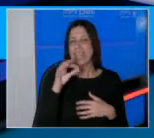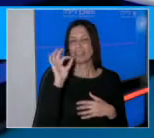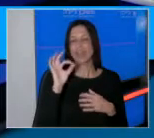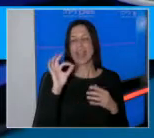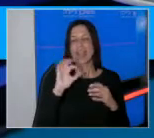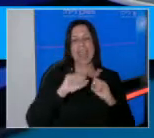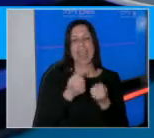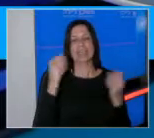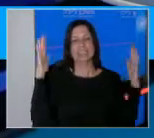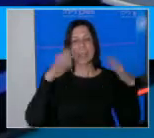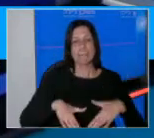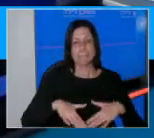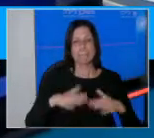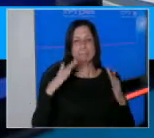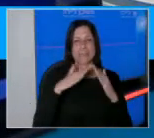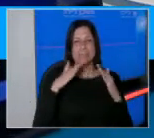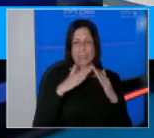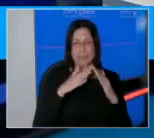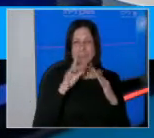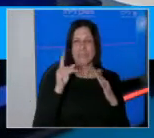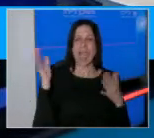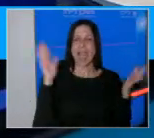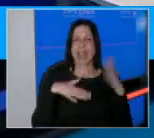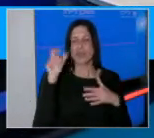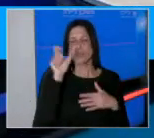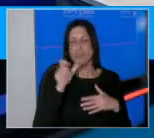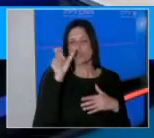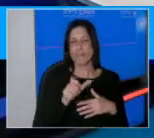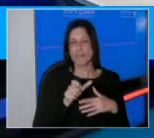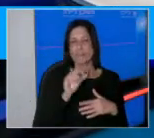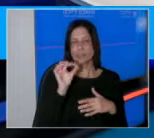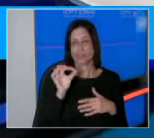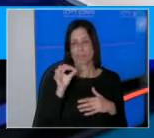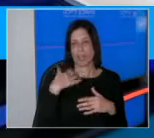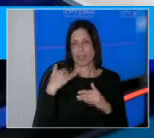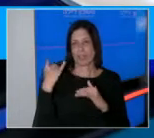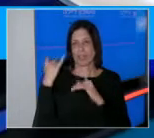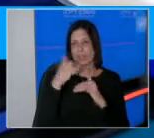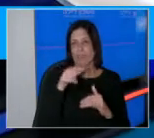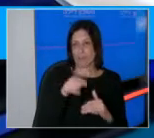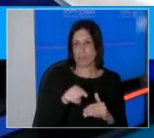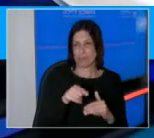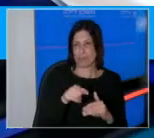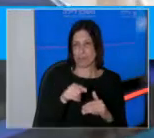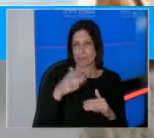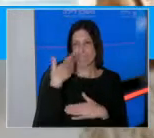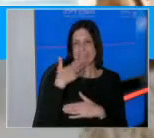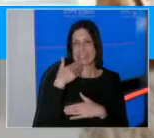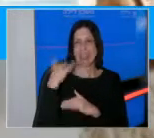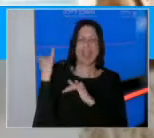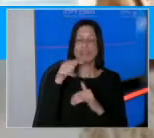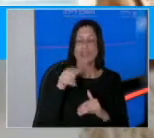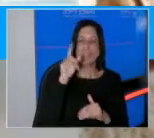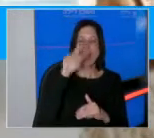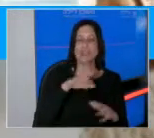הרס בתים ואלימות כלפי התושבים שיושבו שם על ידי מדינת ישראל בשנת 1948, אני טועה? לא,